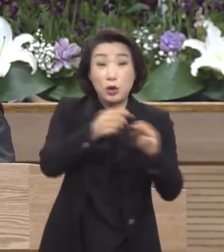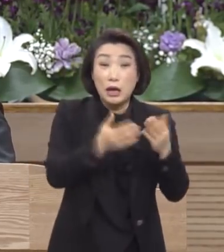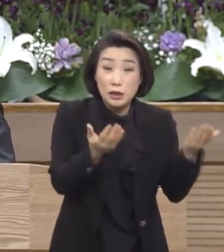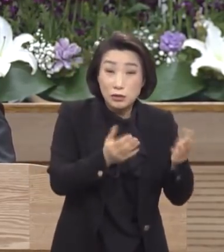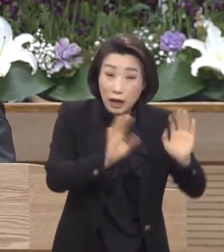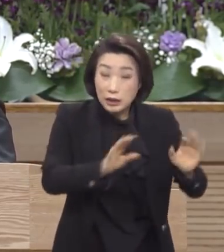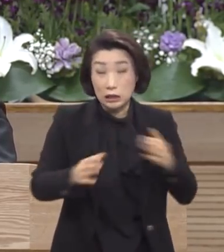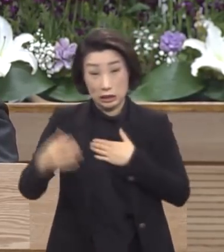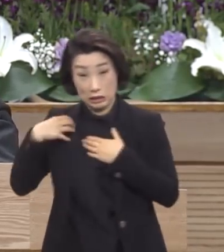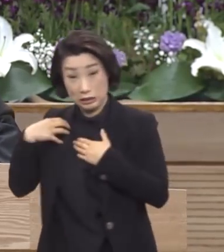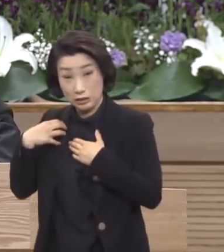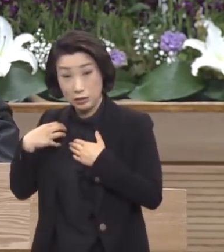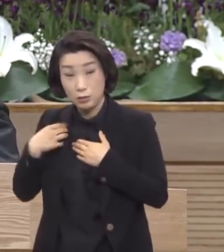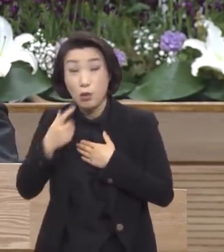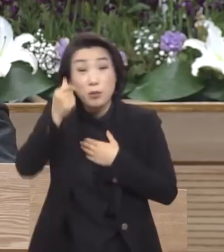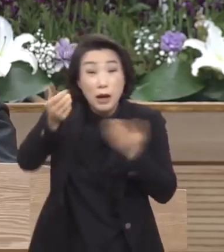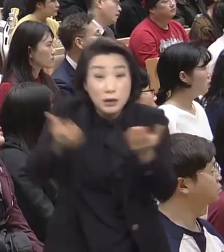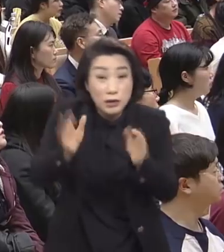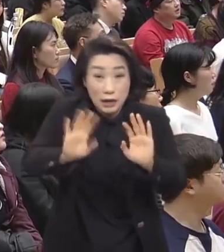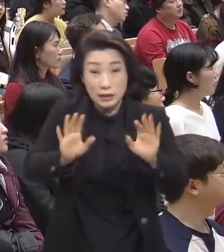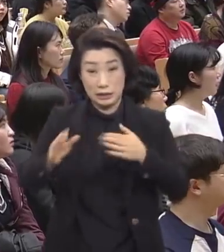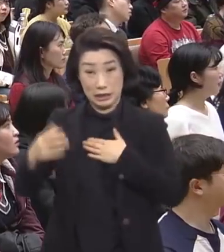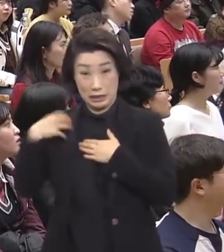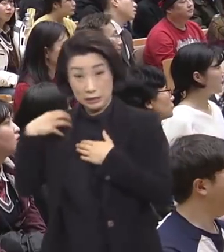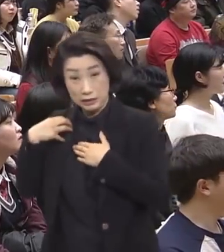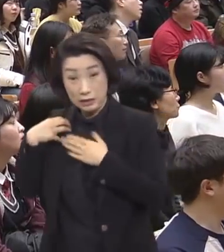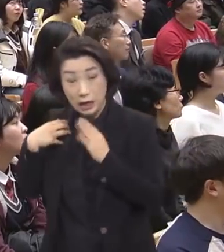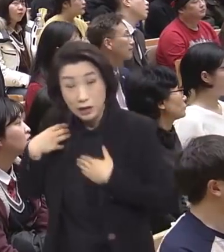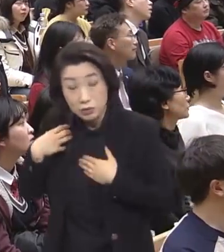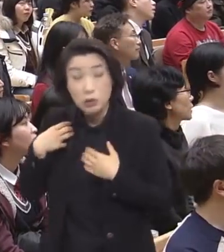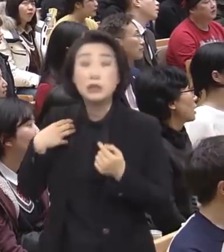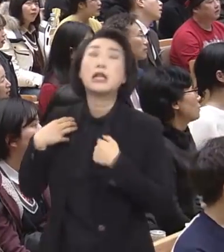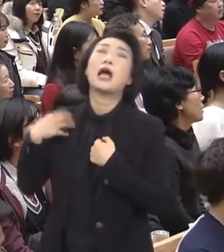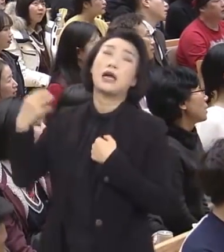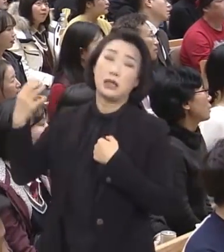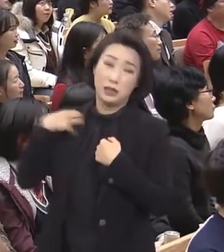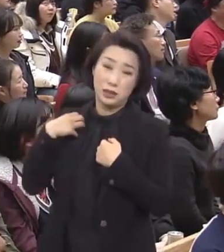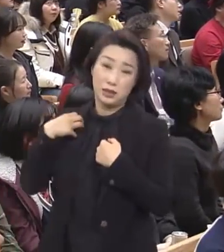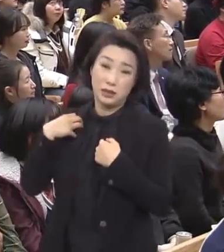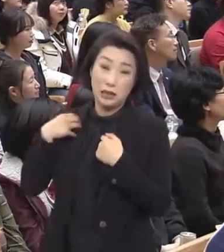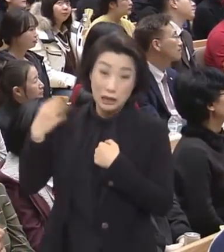아니야. 아멘. 목사 일도 아니야. 아멘. 내 일이야.